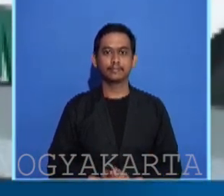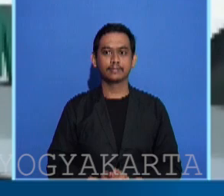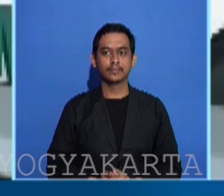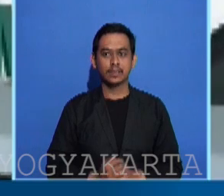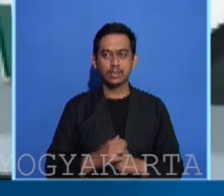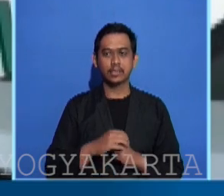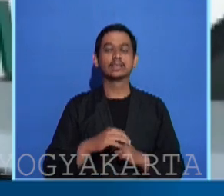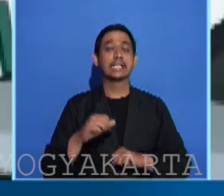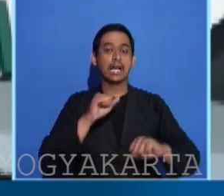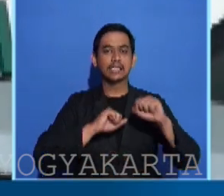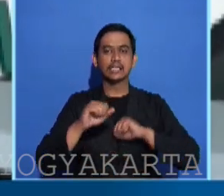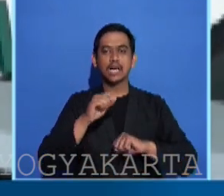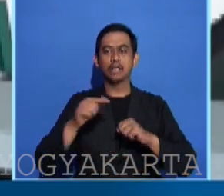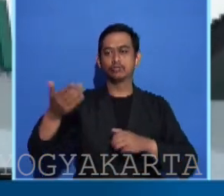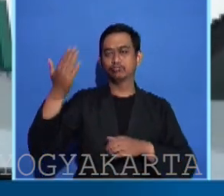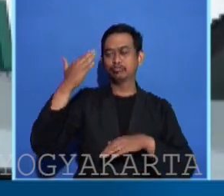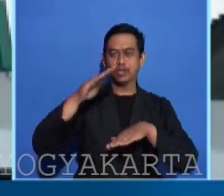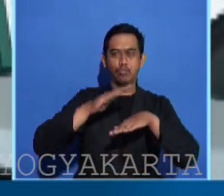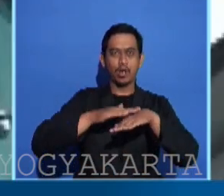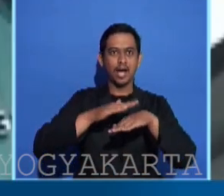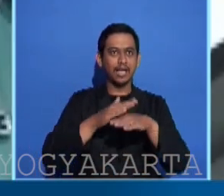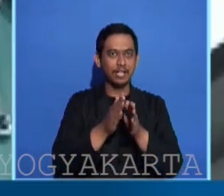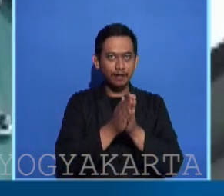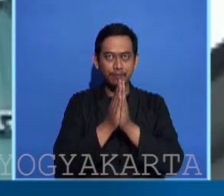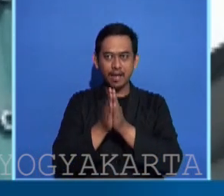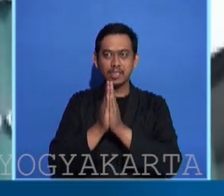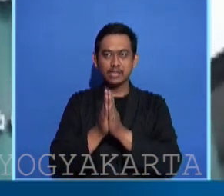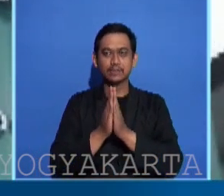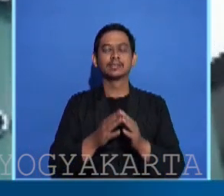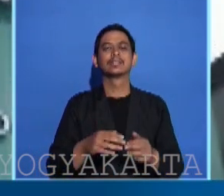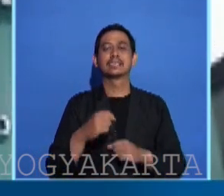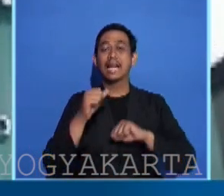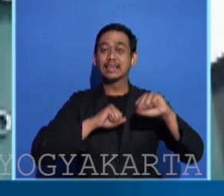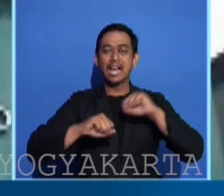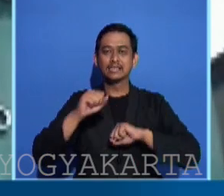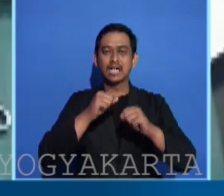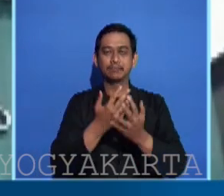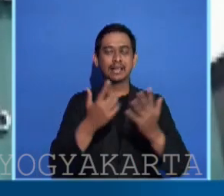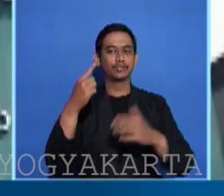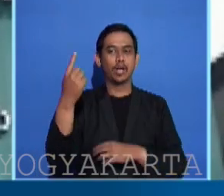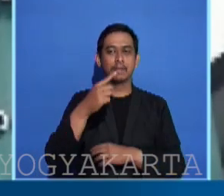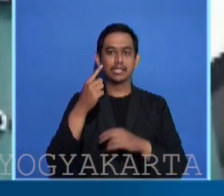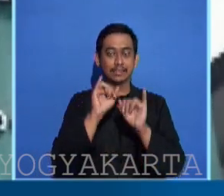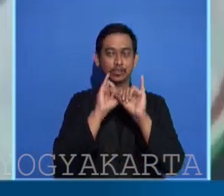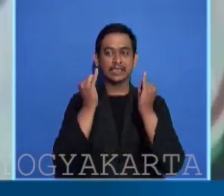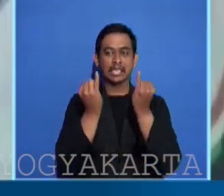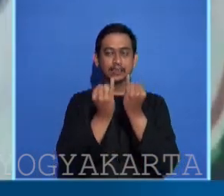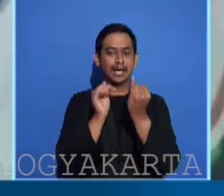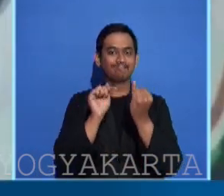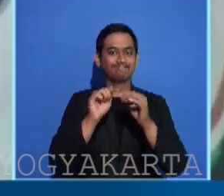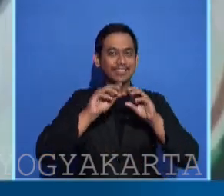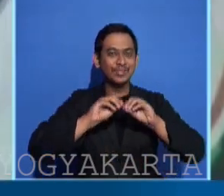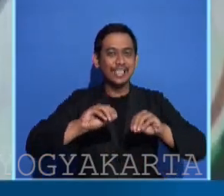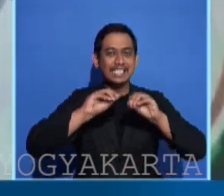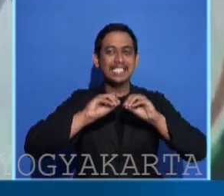Kegiatan tradisi syawalan di tengah masyarakat bukan hanya dilakukan masyarakat umum saja, tetapi juga di sejumlah institusi pendidikan yang alumninya tersebar